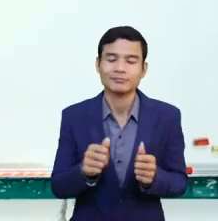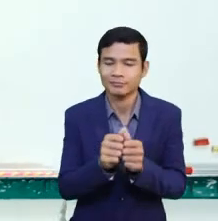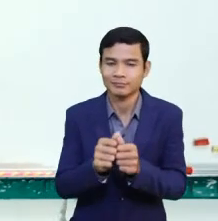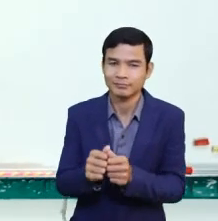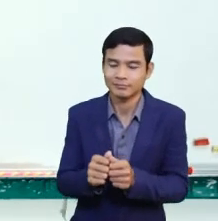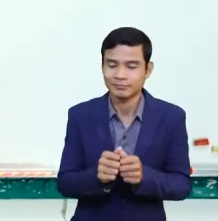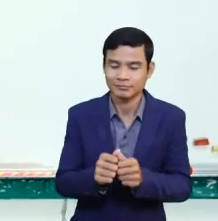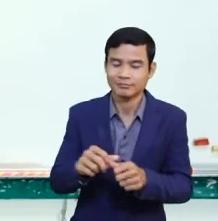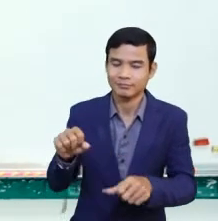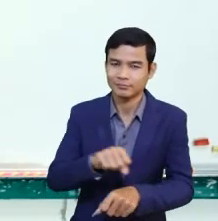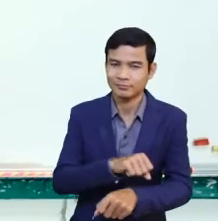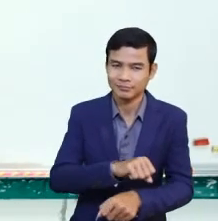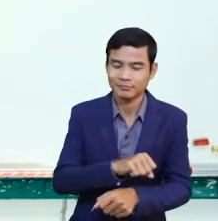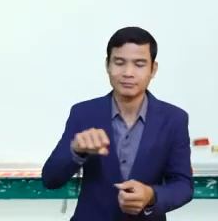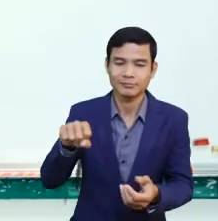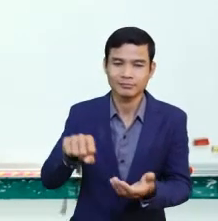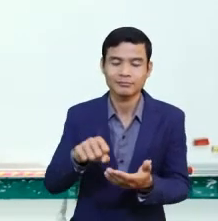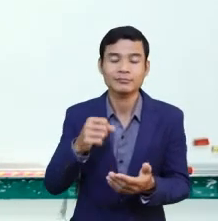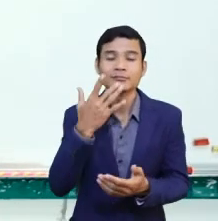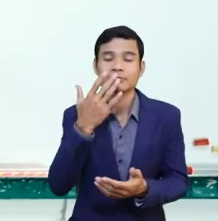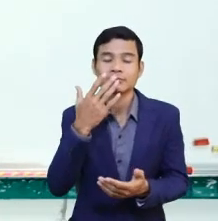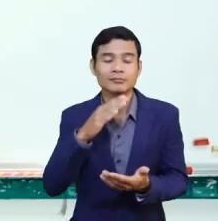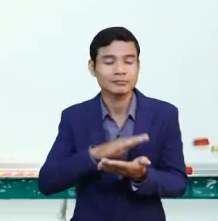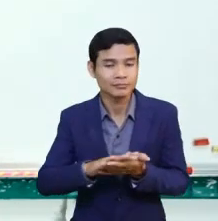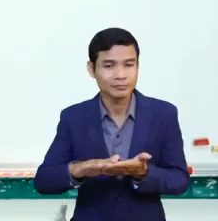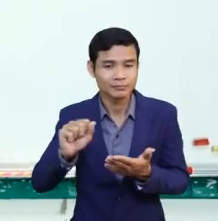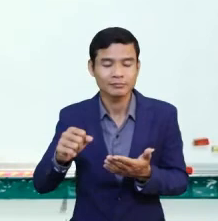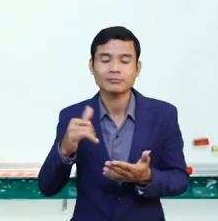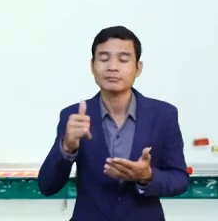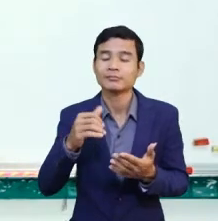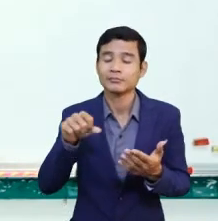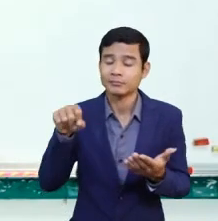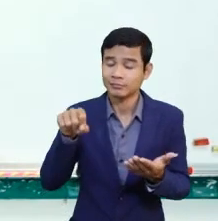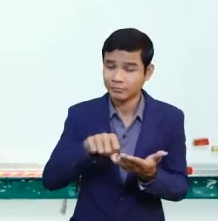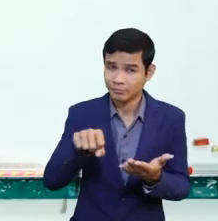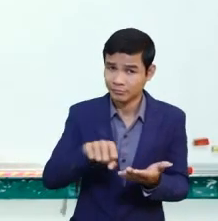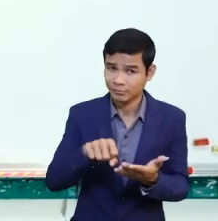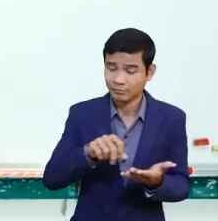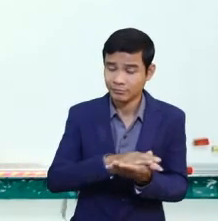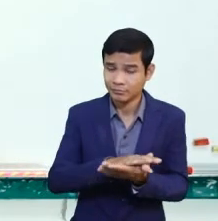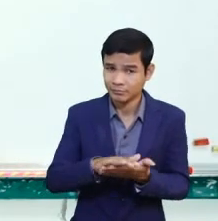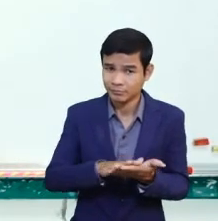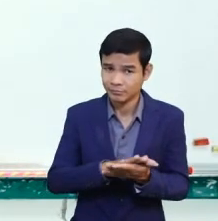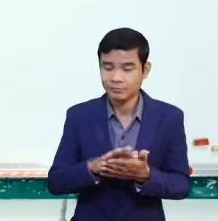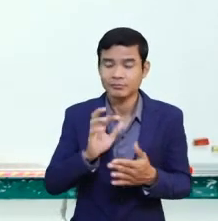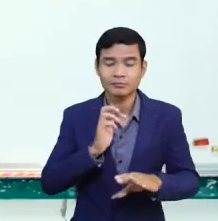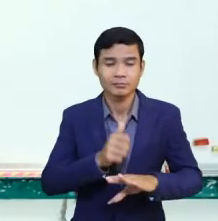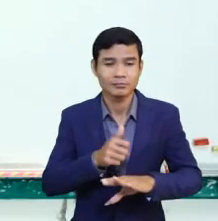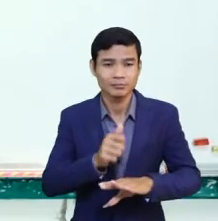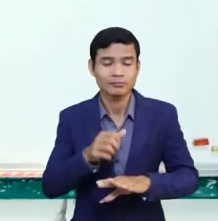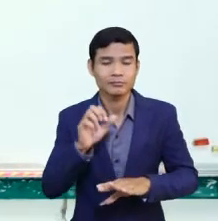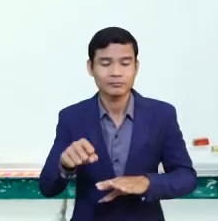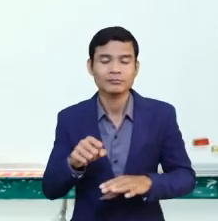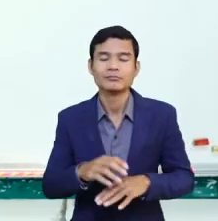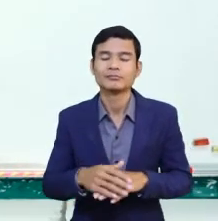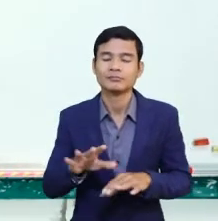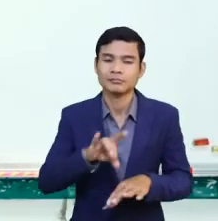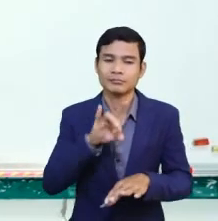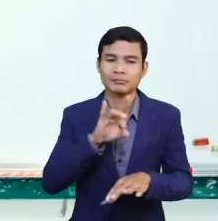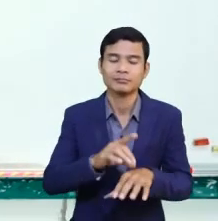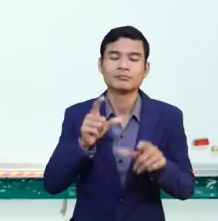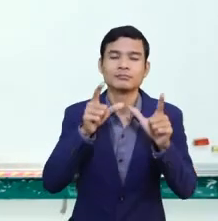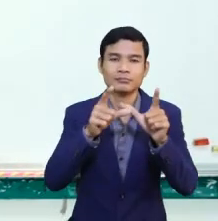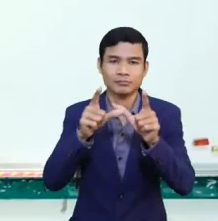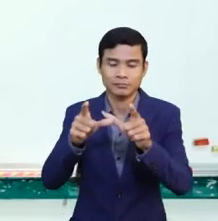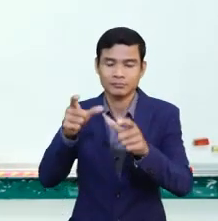muối cha xà bú nâng tực xa cha rứt coi dân ảnh liêng đáy chìa muối nâng cha alcohol rồi có chè cha hãy bê con tơ ti